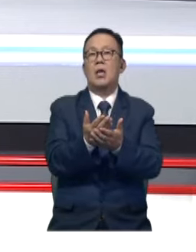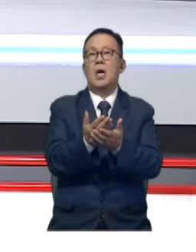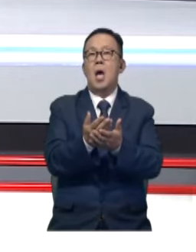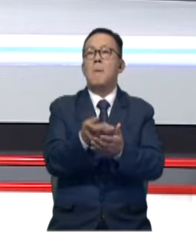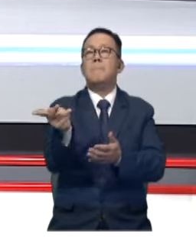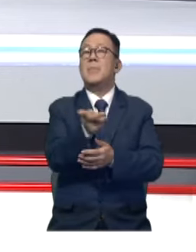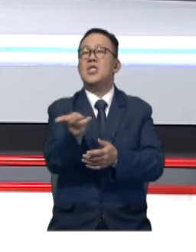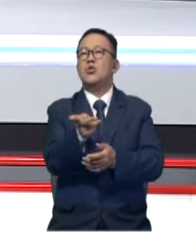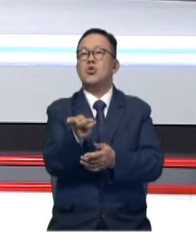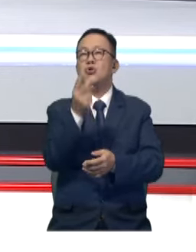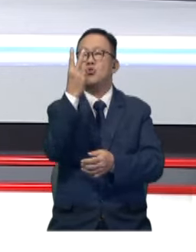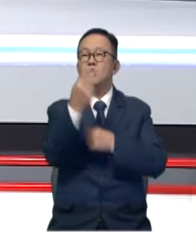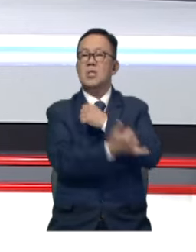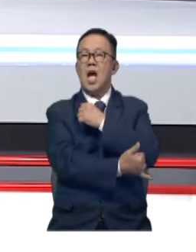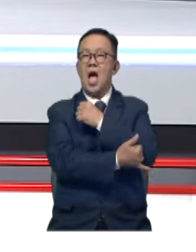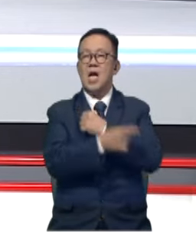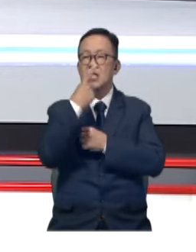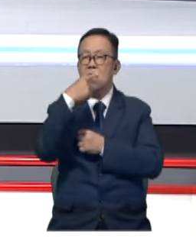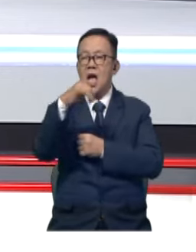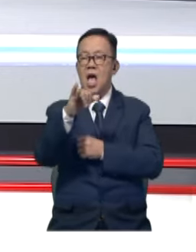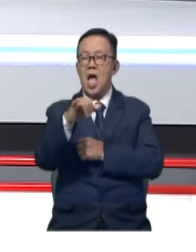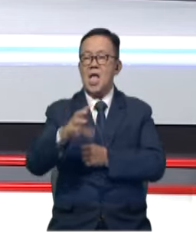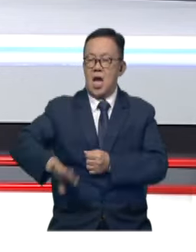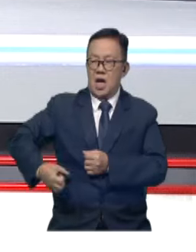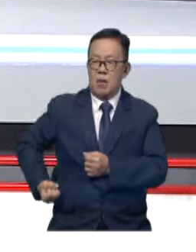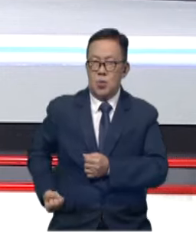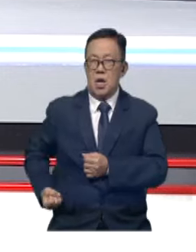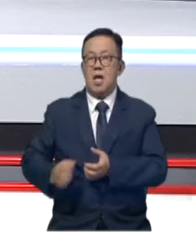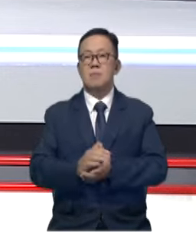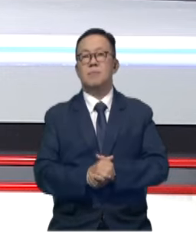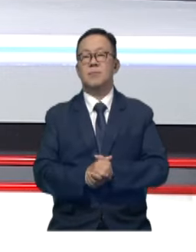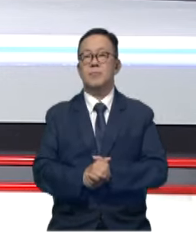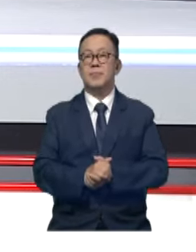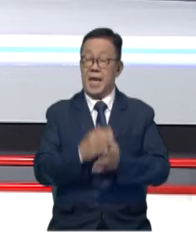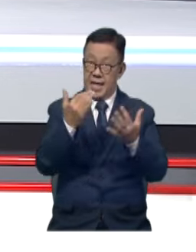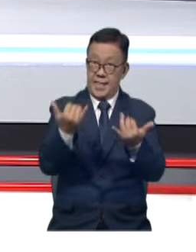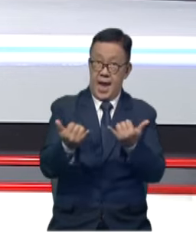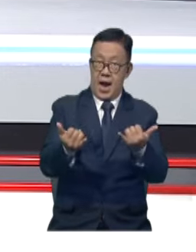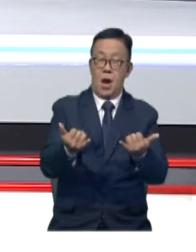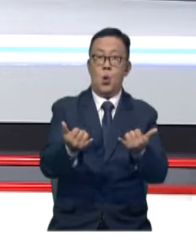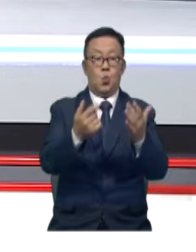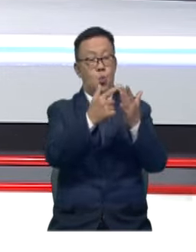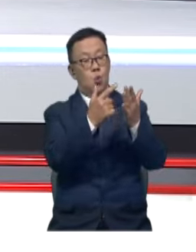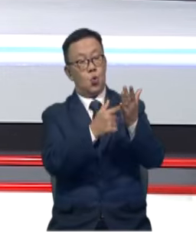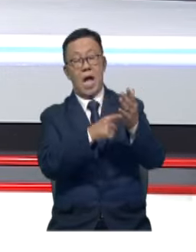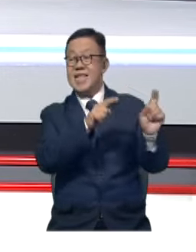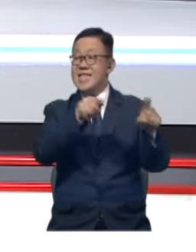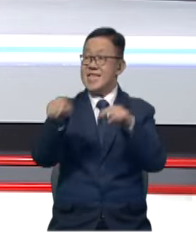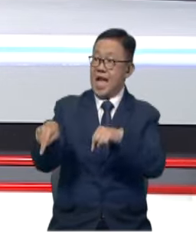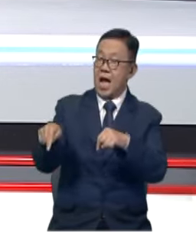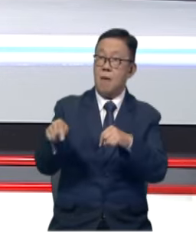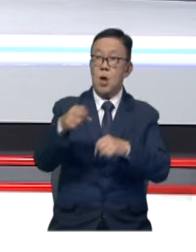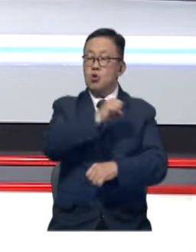negara Brunei Darussalam dengan Thailand dan Kemboja. Detik-detik penting sepanjang keberangkatan Baginda